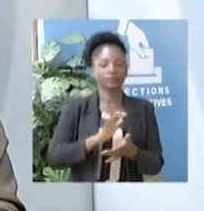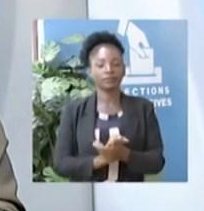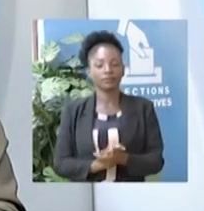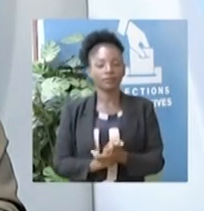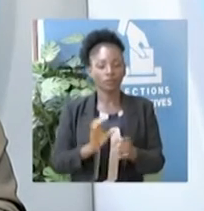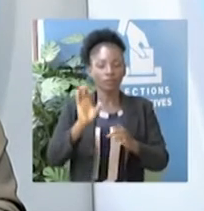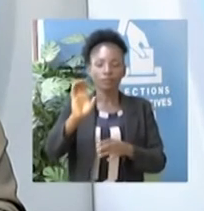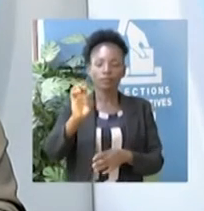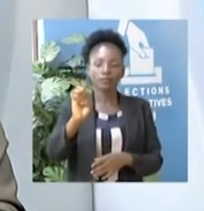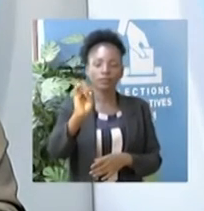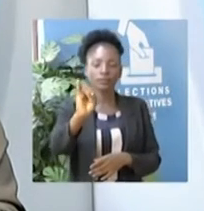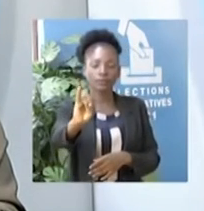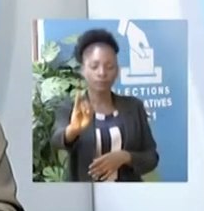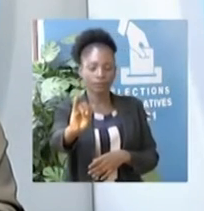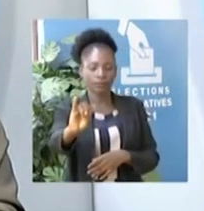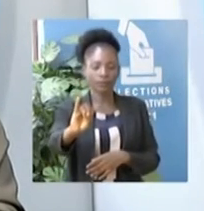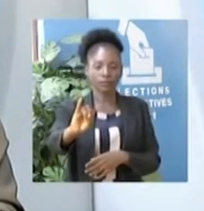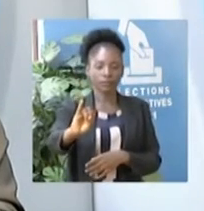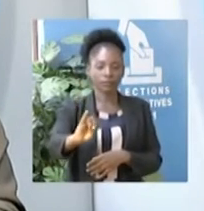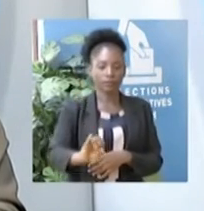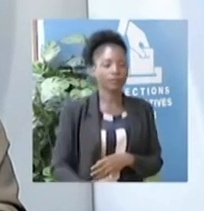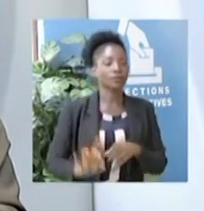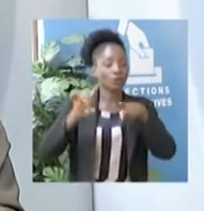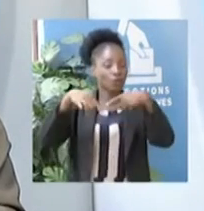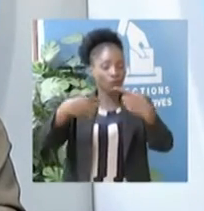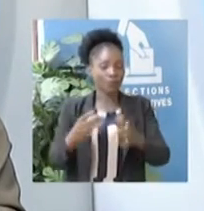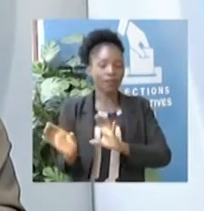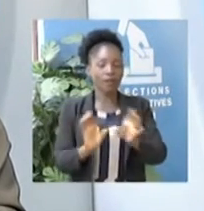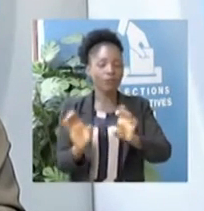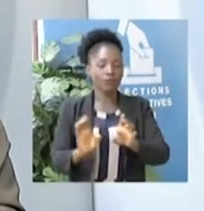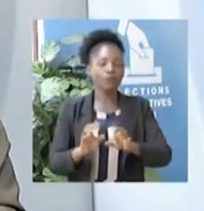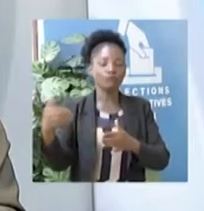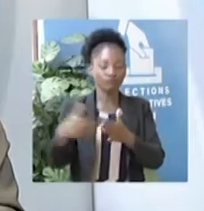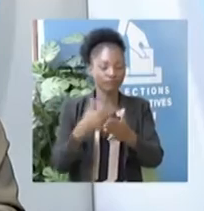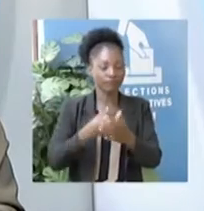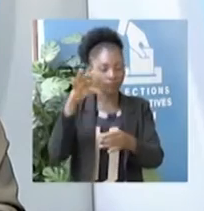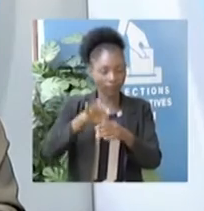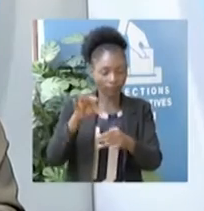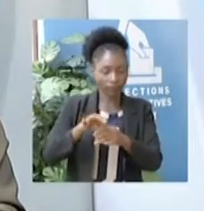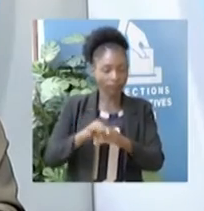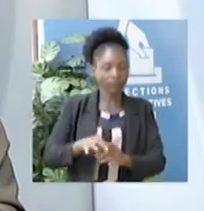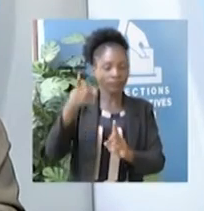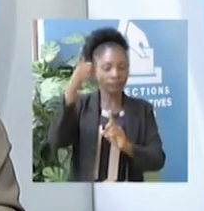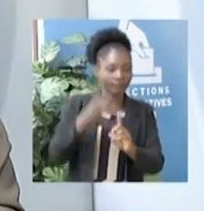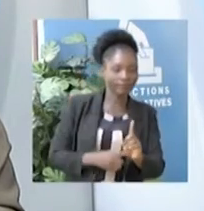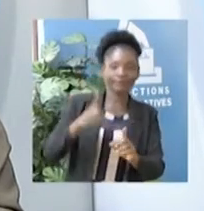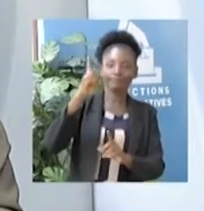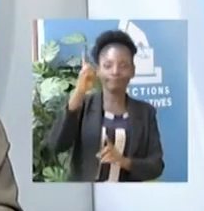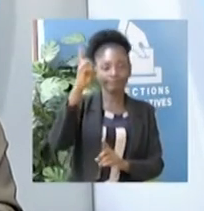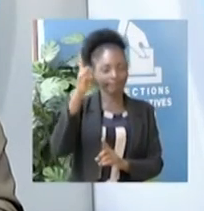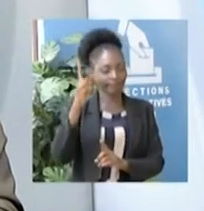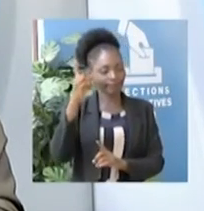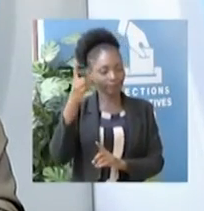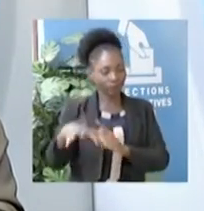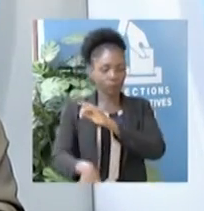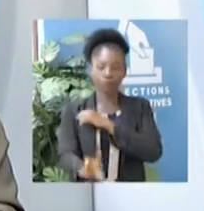La commission électorale indépendante procédera à une nouvelle élection dans un délai de 1 mois à compter de la date initialement prévue